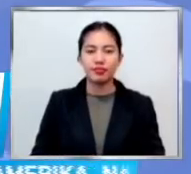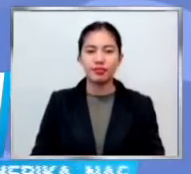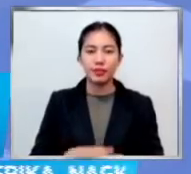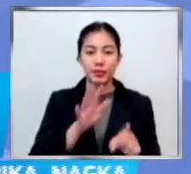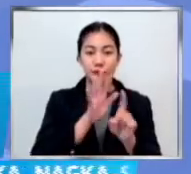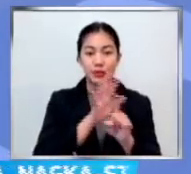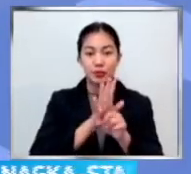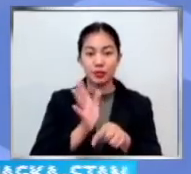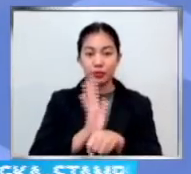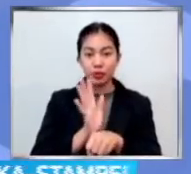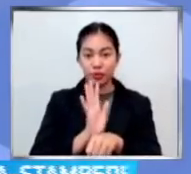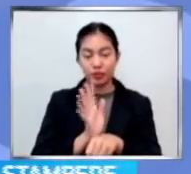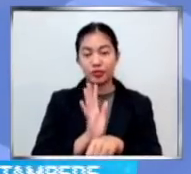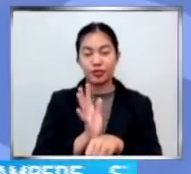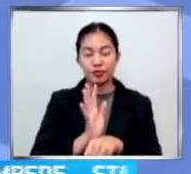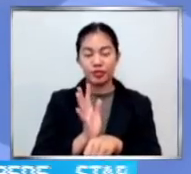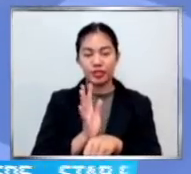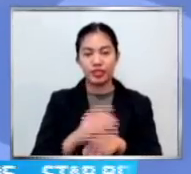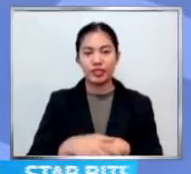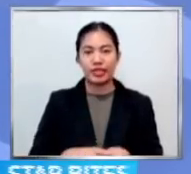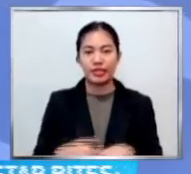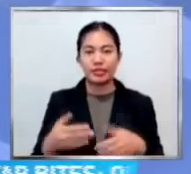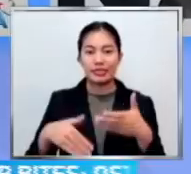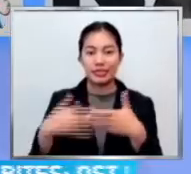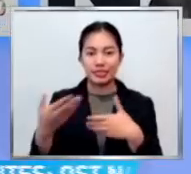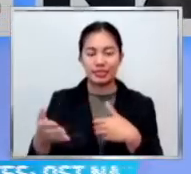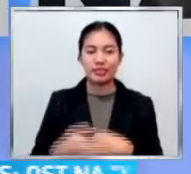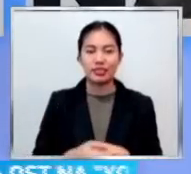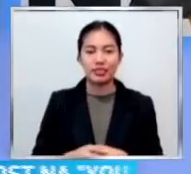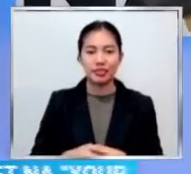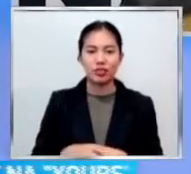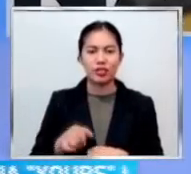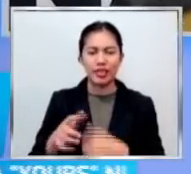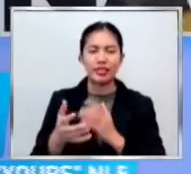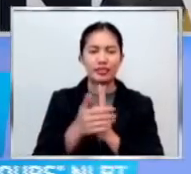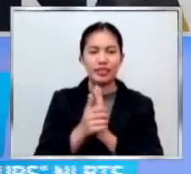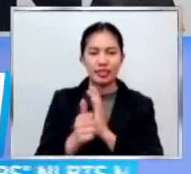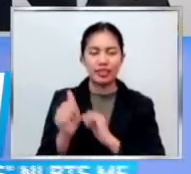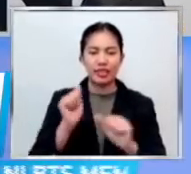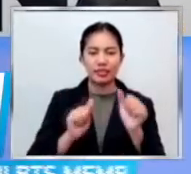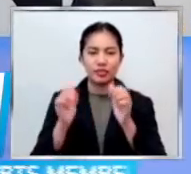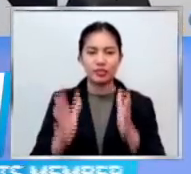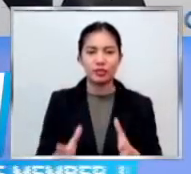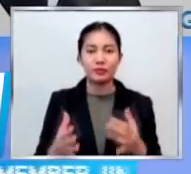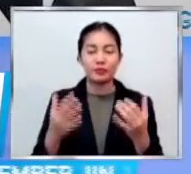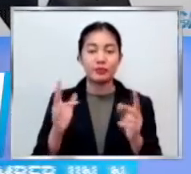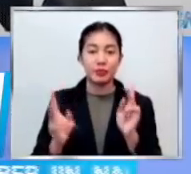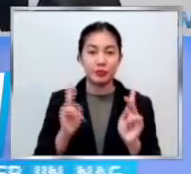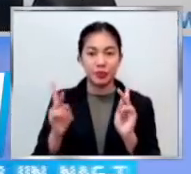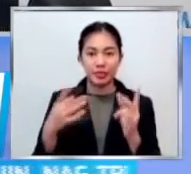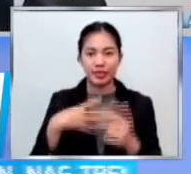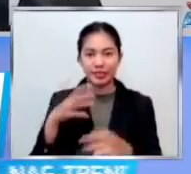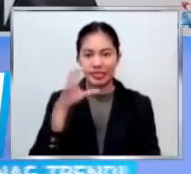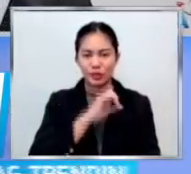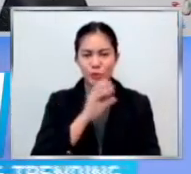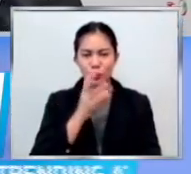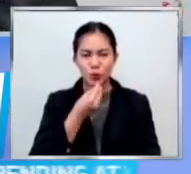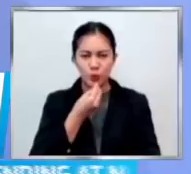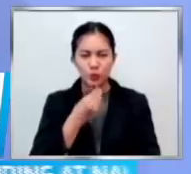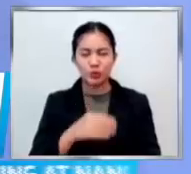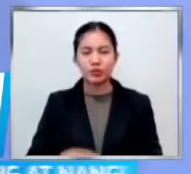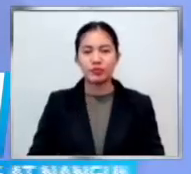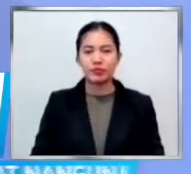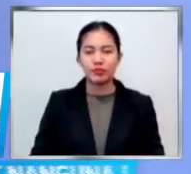post, one of the country's most talented actor. Kanya-kanyang hula ang netizens. Kung sino siya, alamin